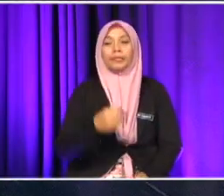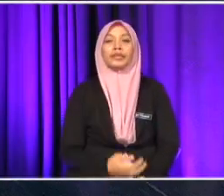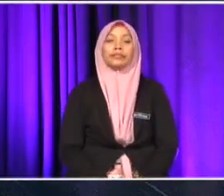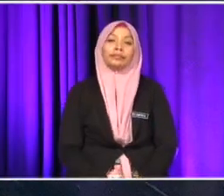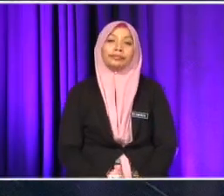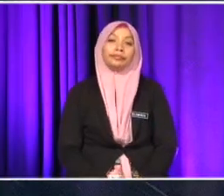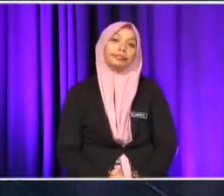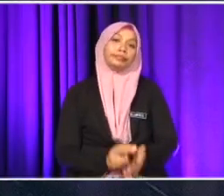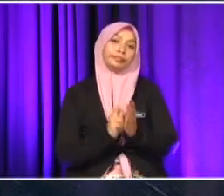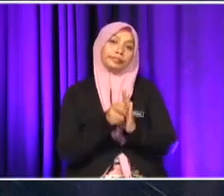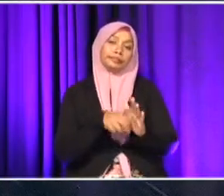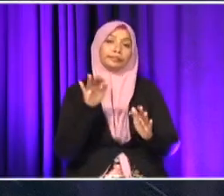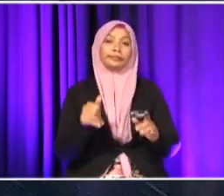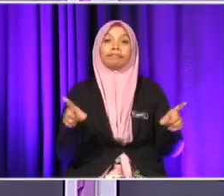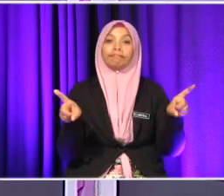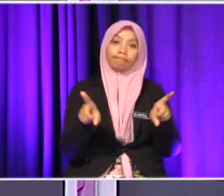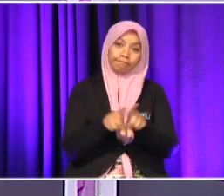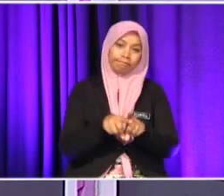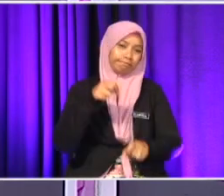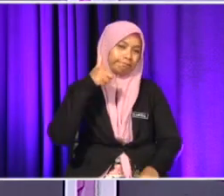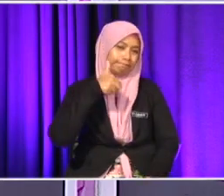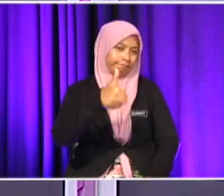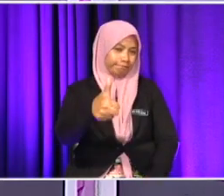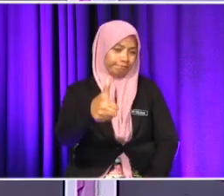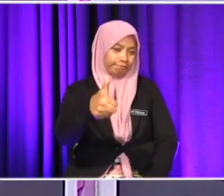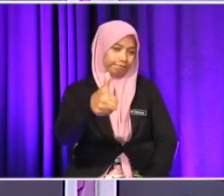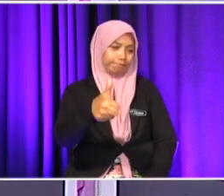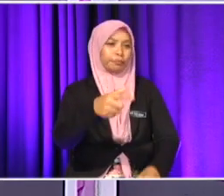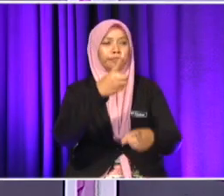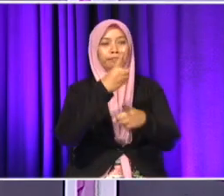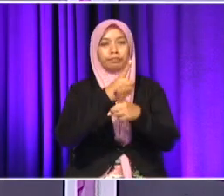maksud yang sama oke bagus betul betul